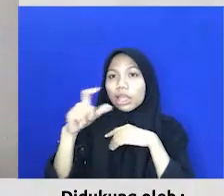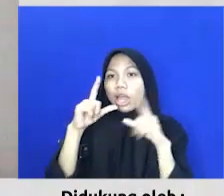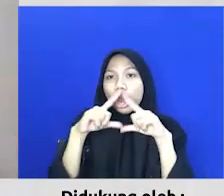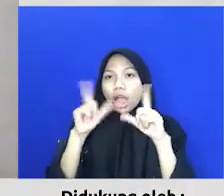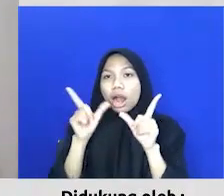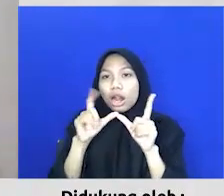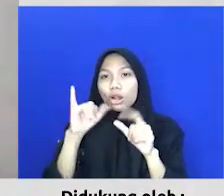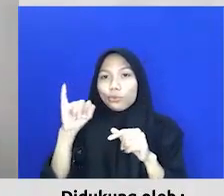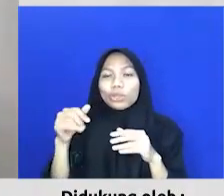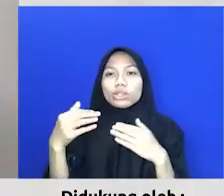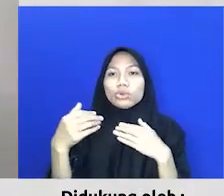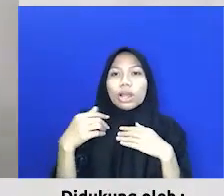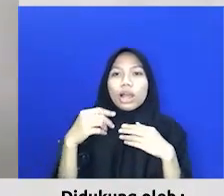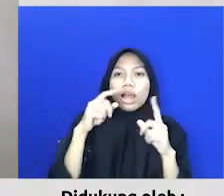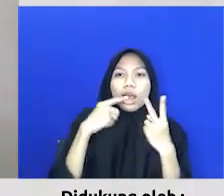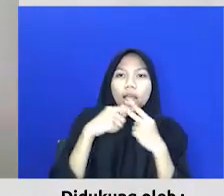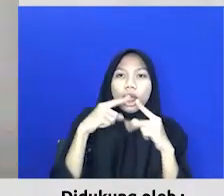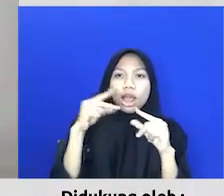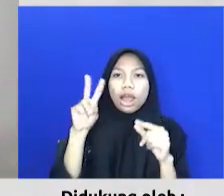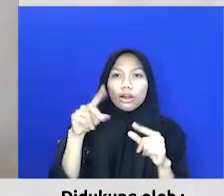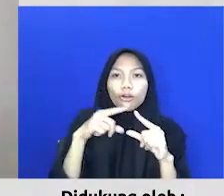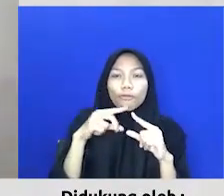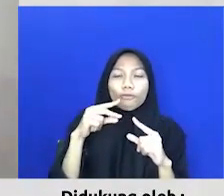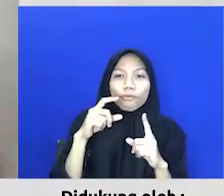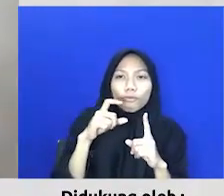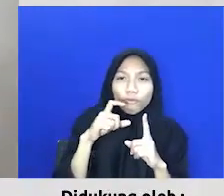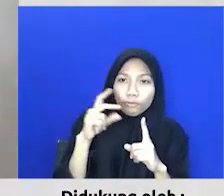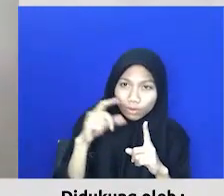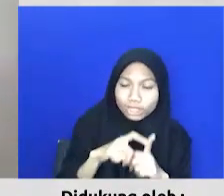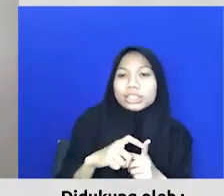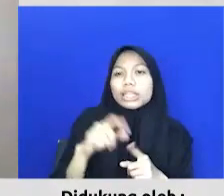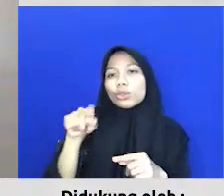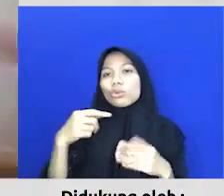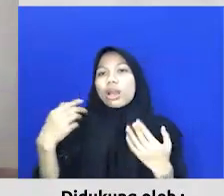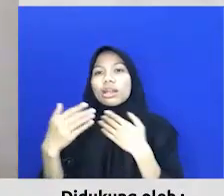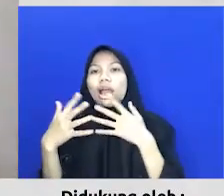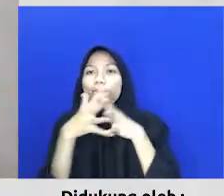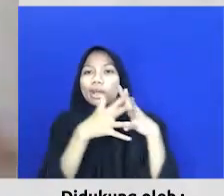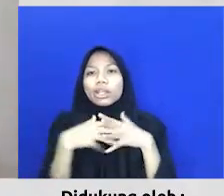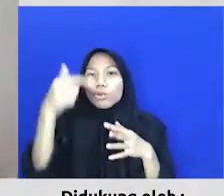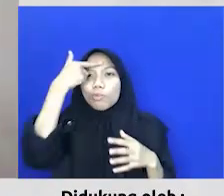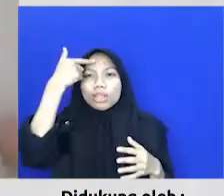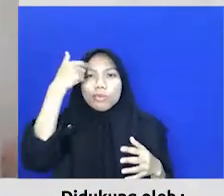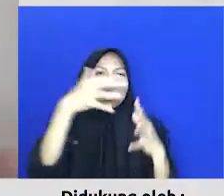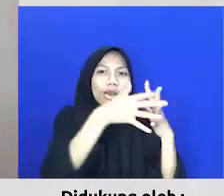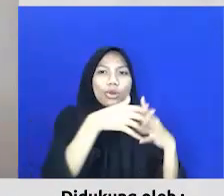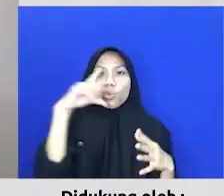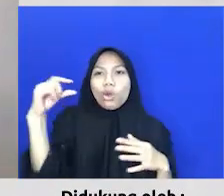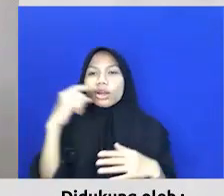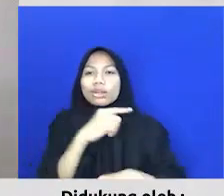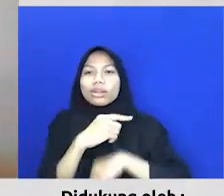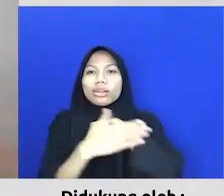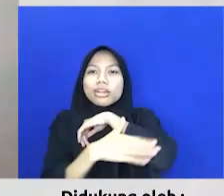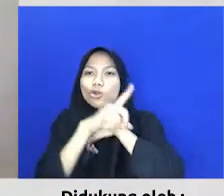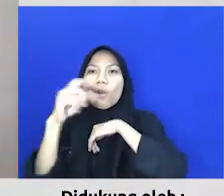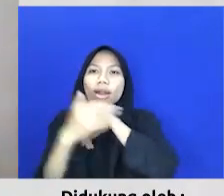mereka memang pada saat itu tuh belajar ke tempat yang menjadikan film sebagai sebuah industri yang masif ya pada saat itu kan, ya memang Hollywood yang melakukan